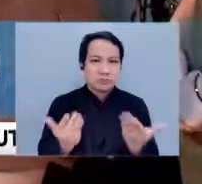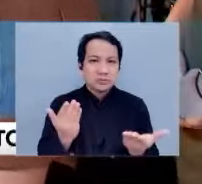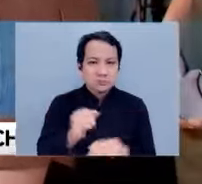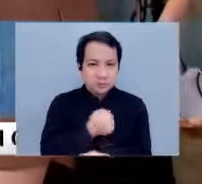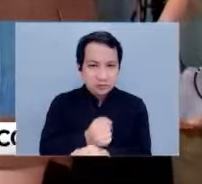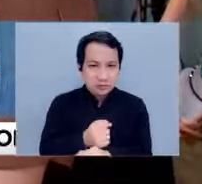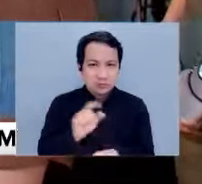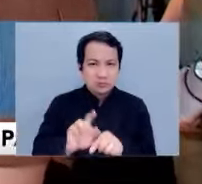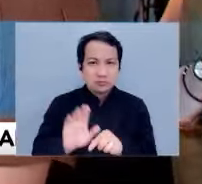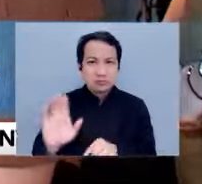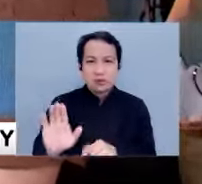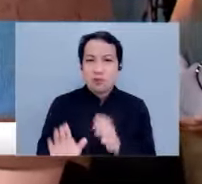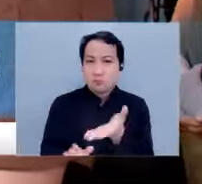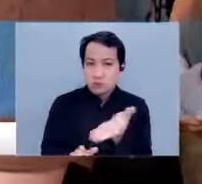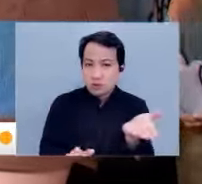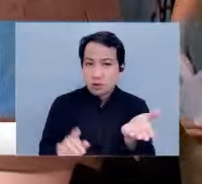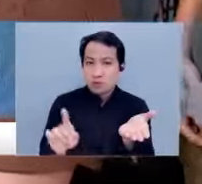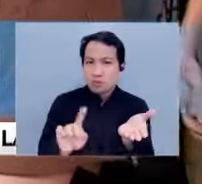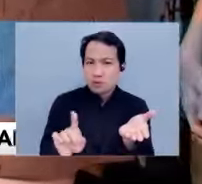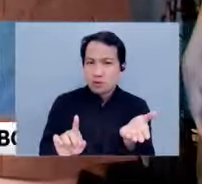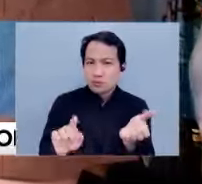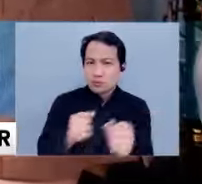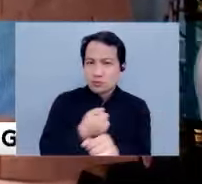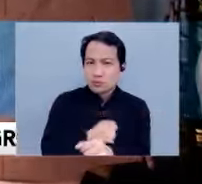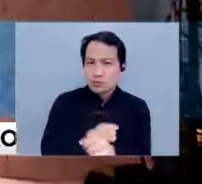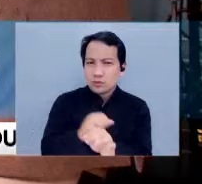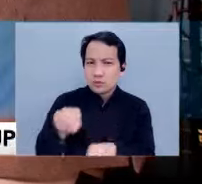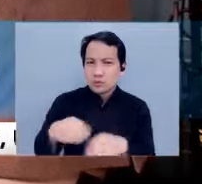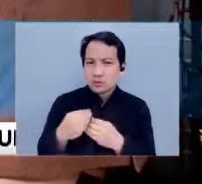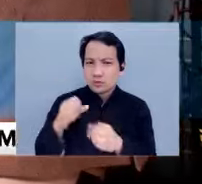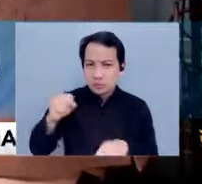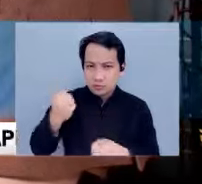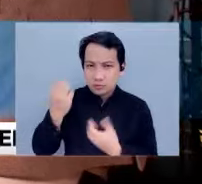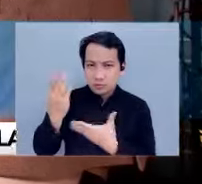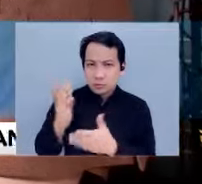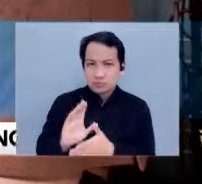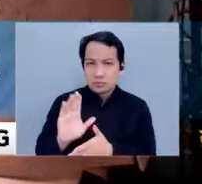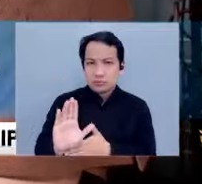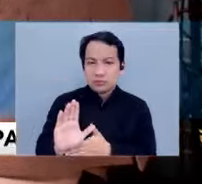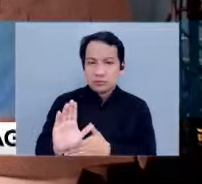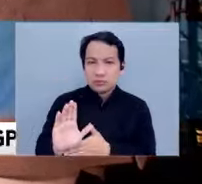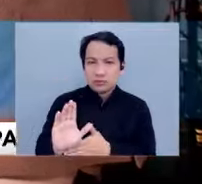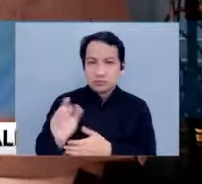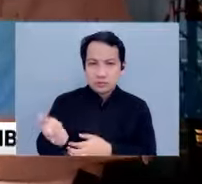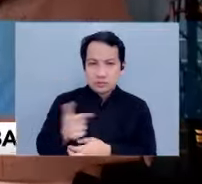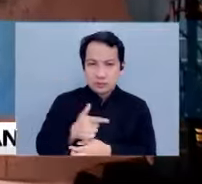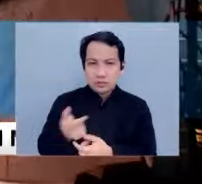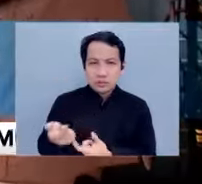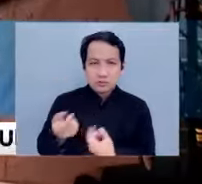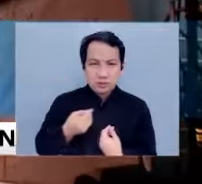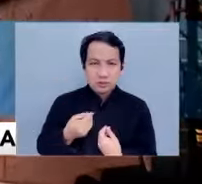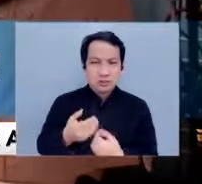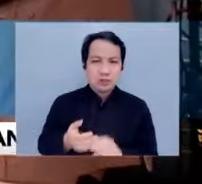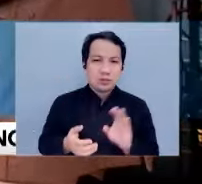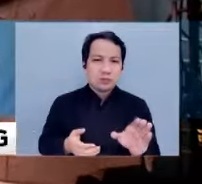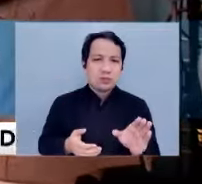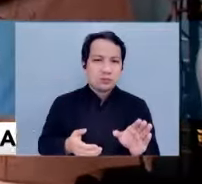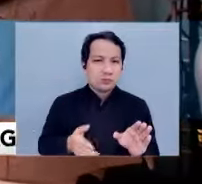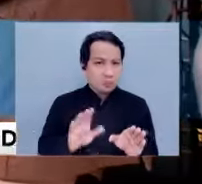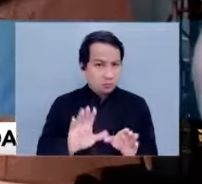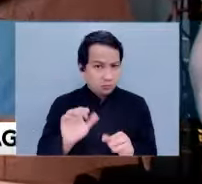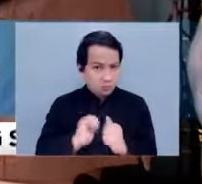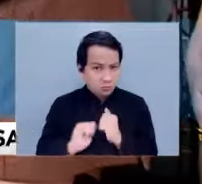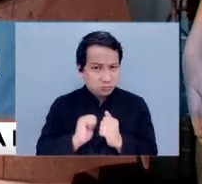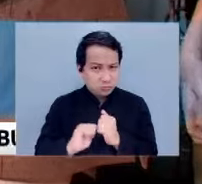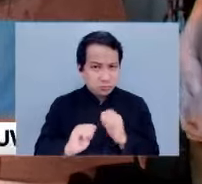as for you guys. Pero sa inyo, yung song, ang in-honor nyo lagi with your gifts. ang ganda. Tsaka yung sa fashion sense, ba kailangan sa Ben and Ben